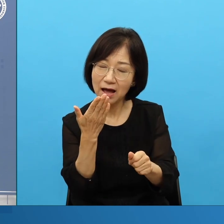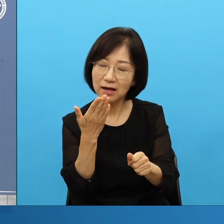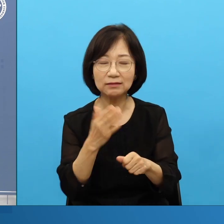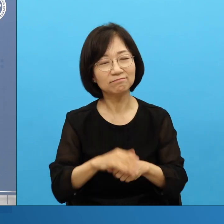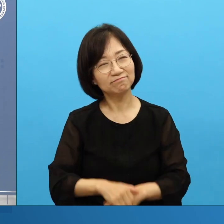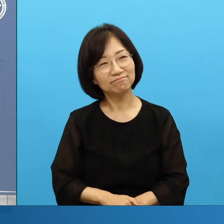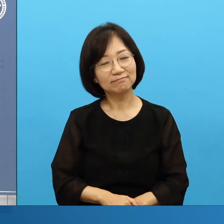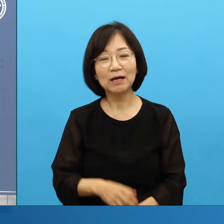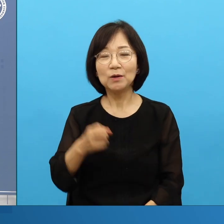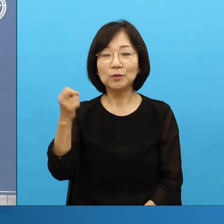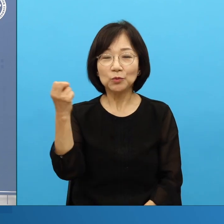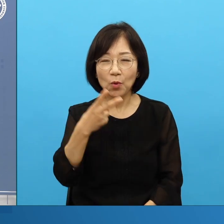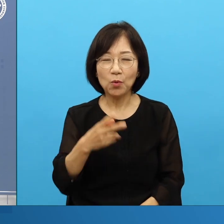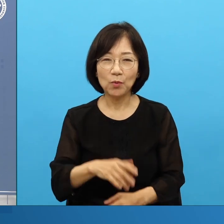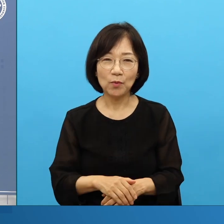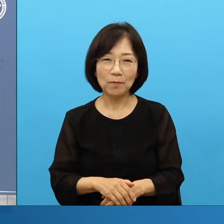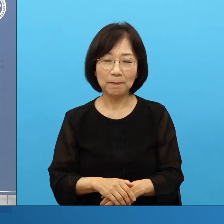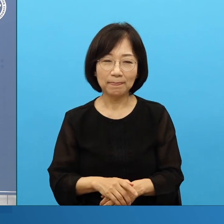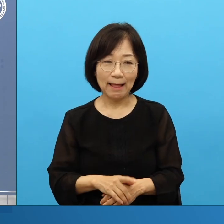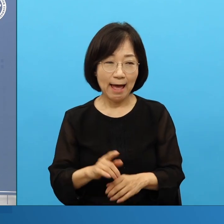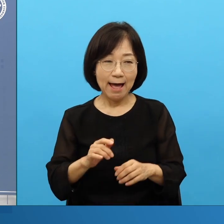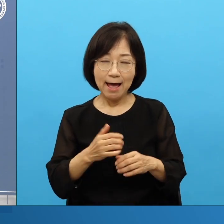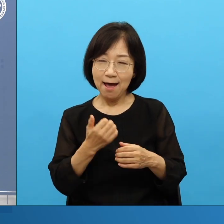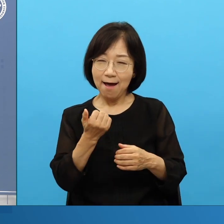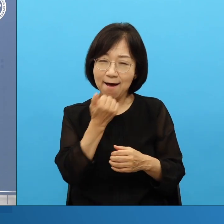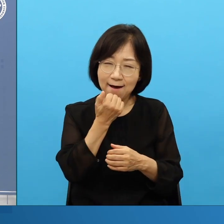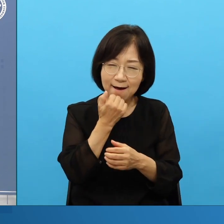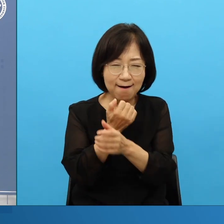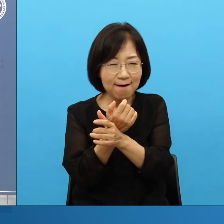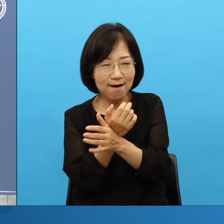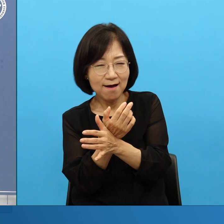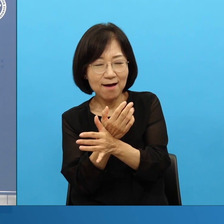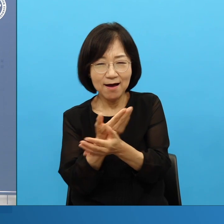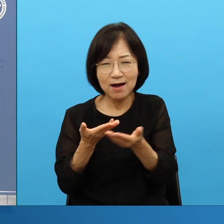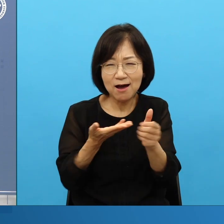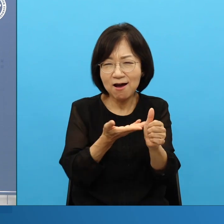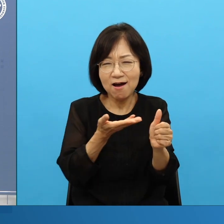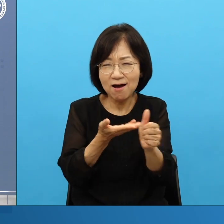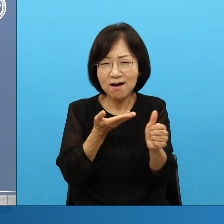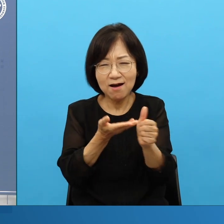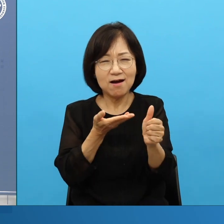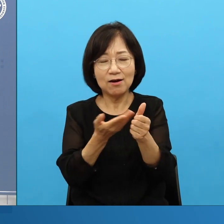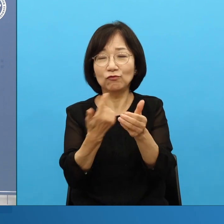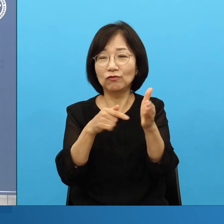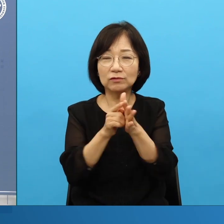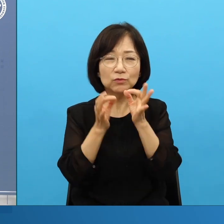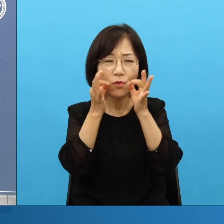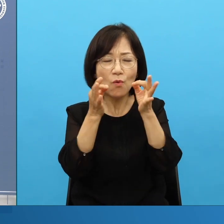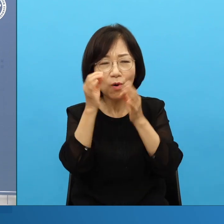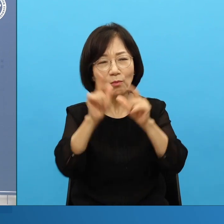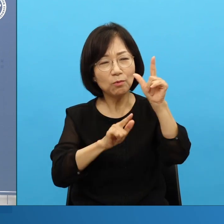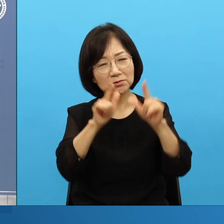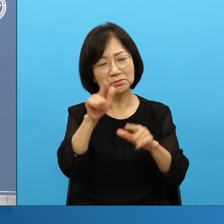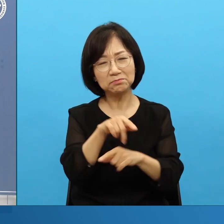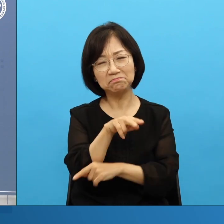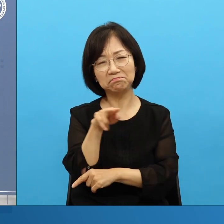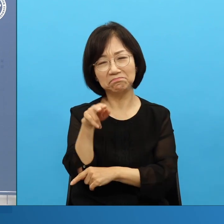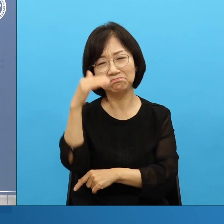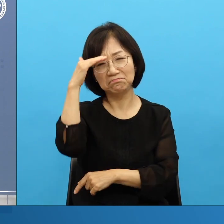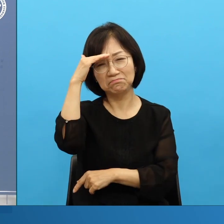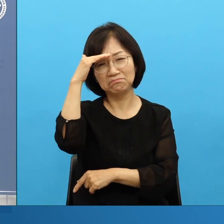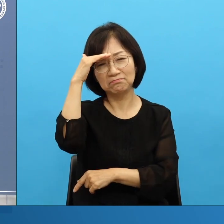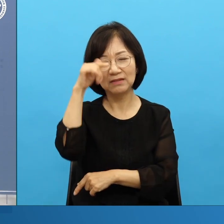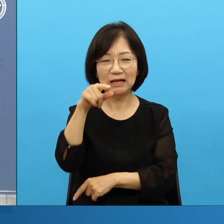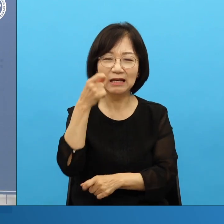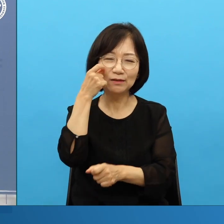노력을 하는 걸 보면서 불쌍하다 막 이런 생각이 들었어요. And up to that extent, that's okay. But they try so hard to be funny and to be wise.